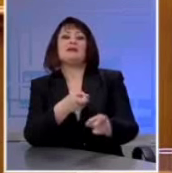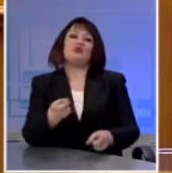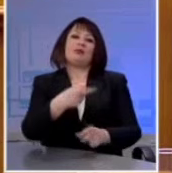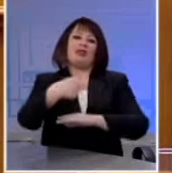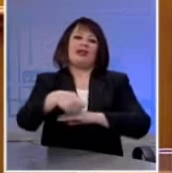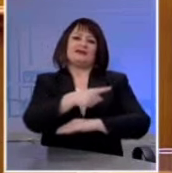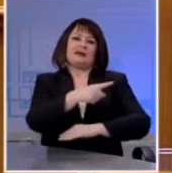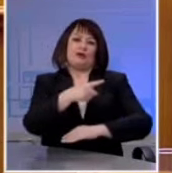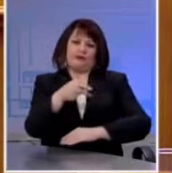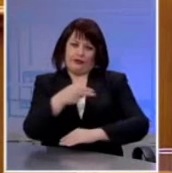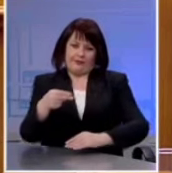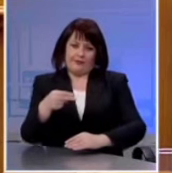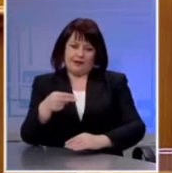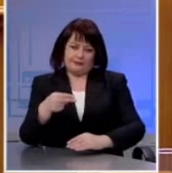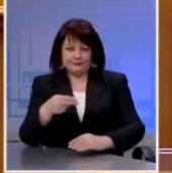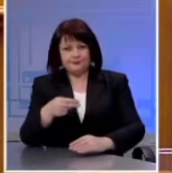δικαιοσύνη.